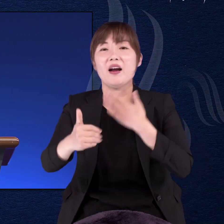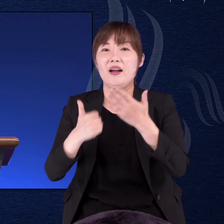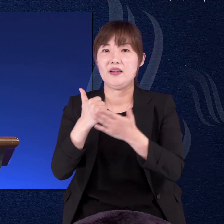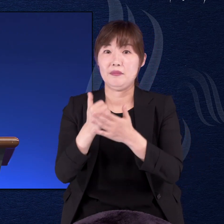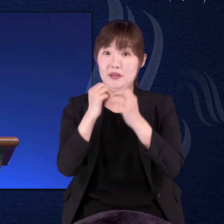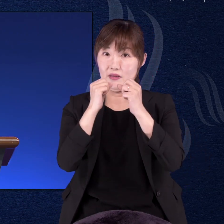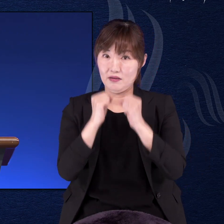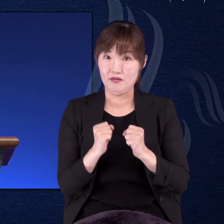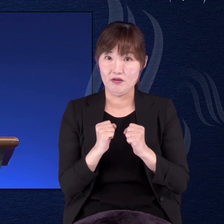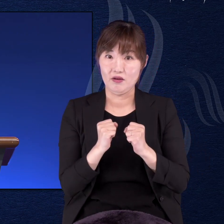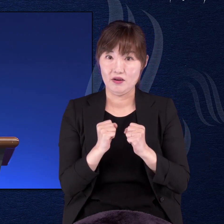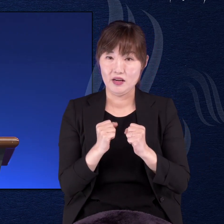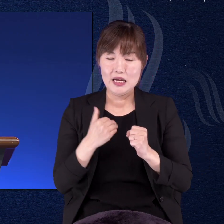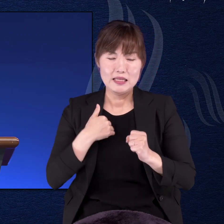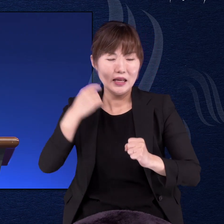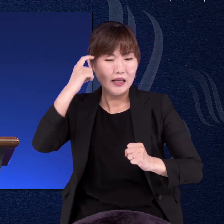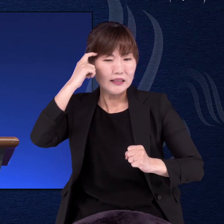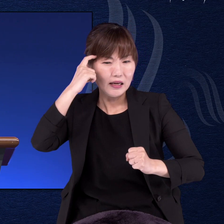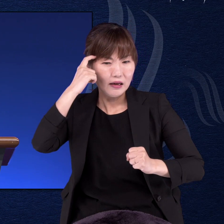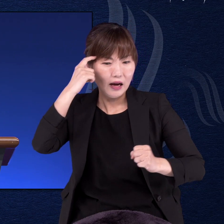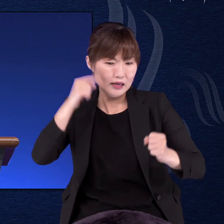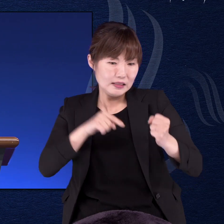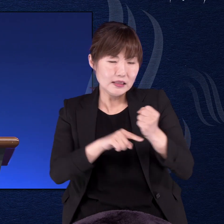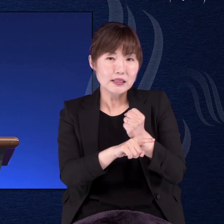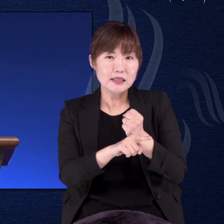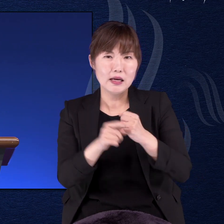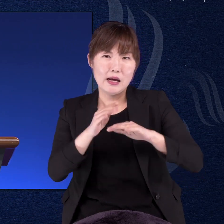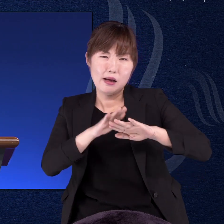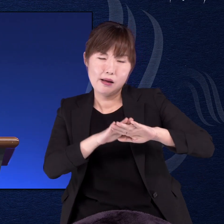생각과 내 뜻을 내려놓고